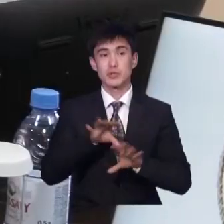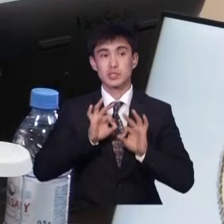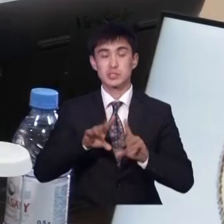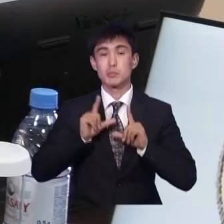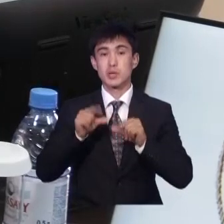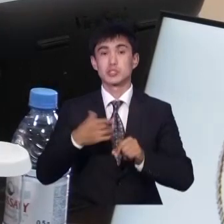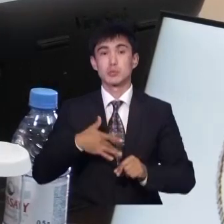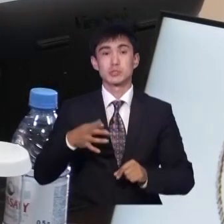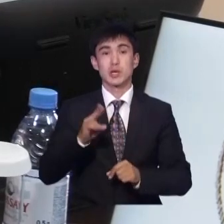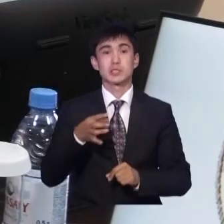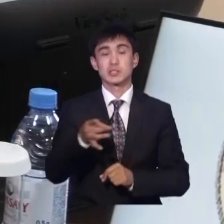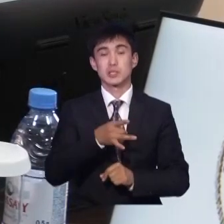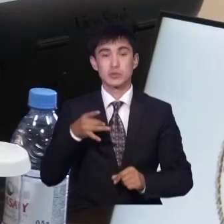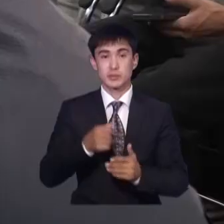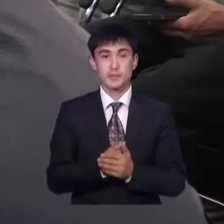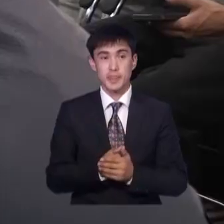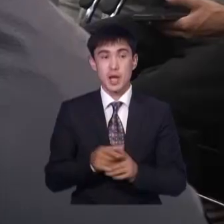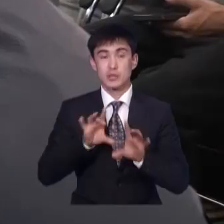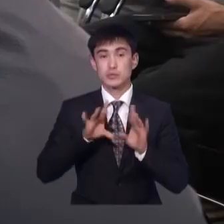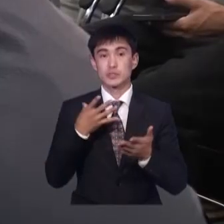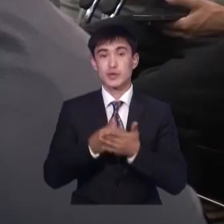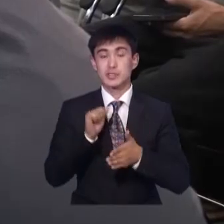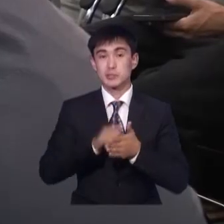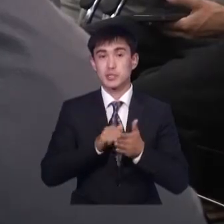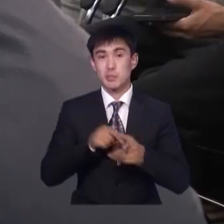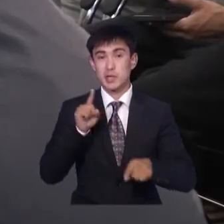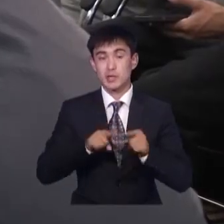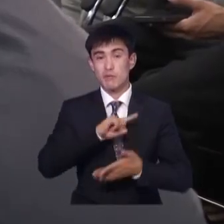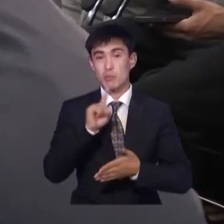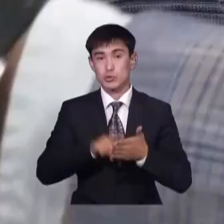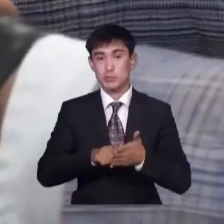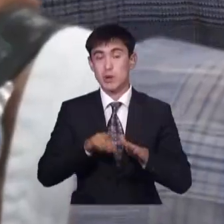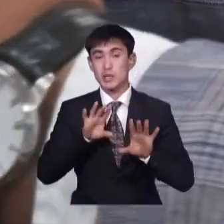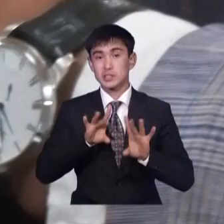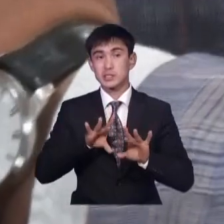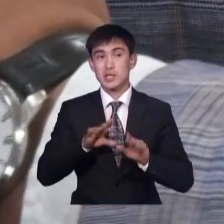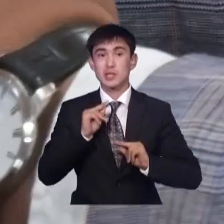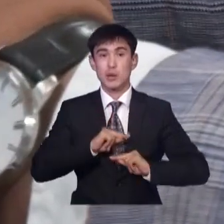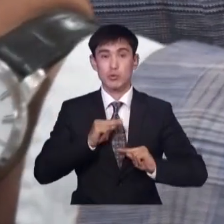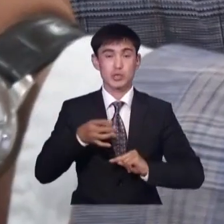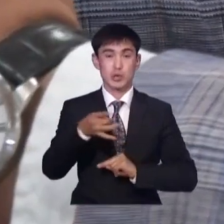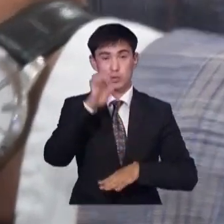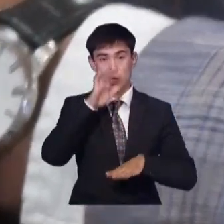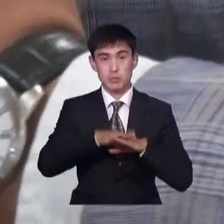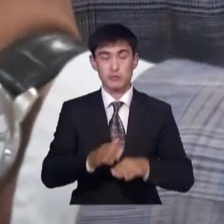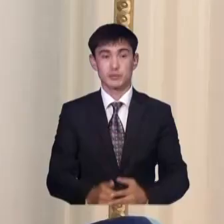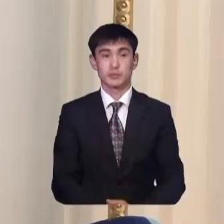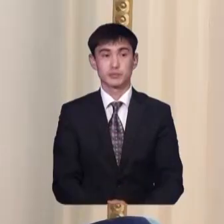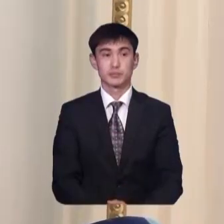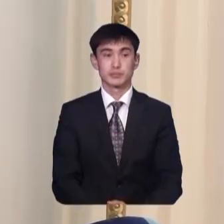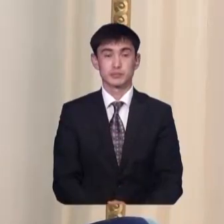о поездке в Жамбылский и Карасайский районы, озвучили свои замечания по некоторым вопросам, остановились и на работе районных акимов.